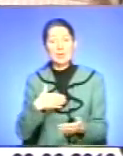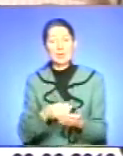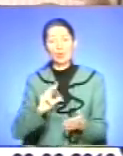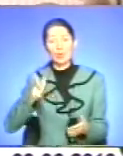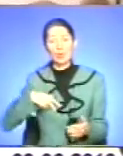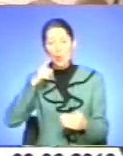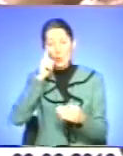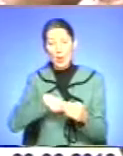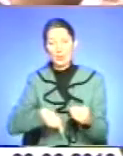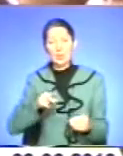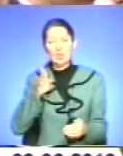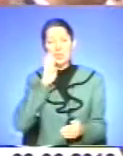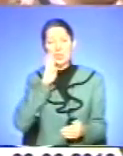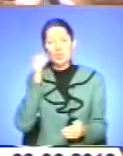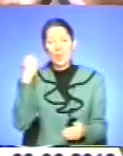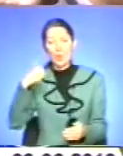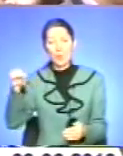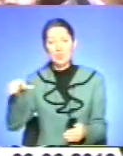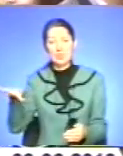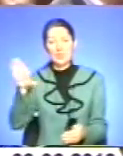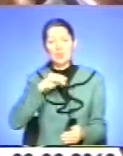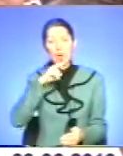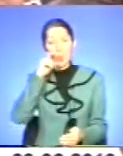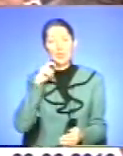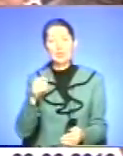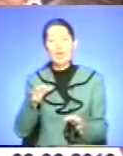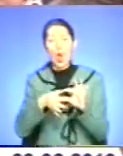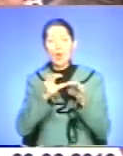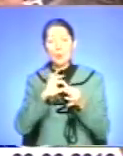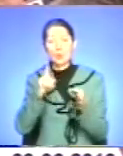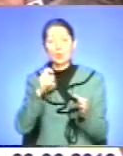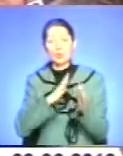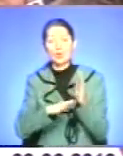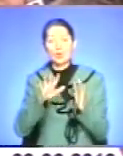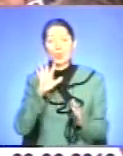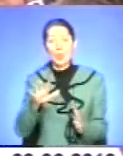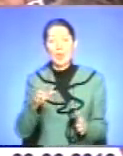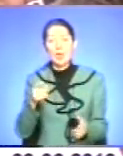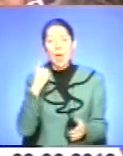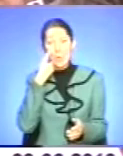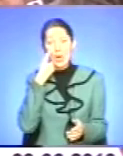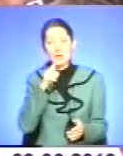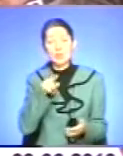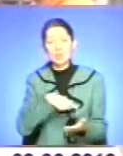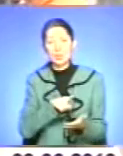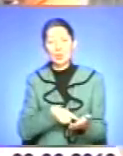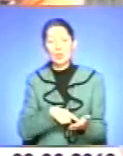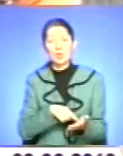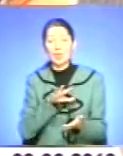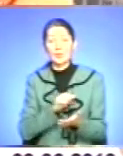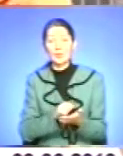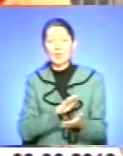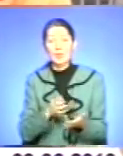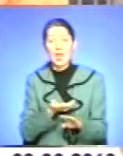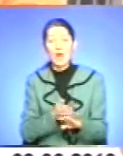оскільки дівчина – переможниця всеукраїнських олімпіад. І 195 балів за тестування набрати для неї неважко. Я впевнена за